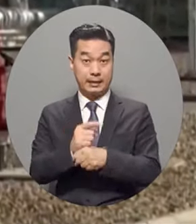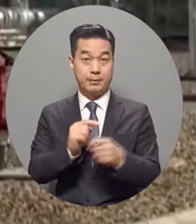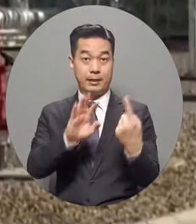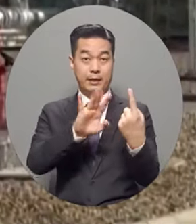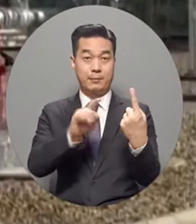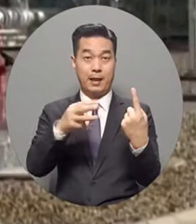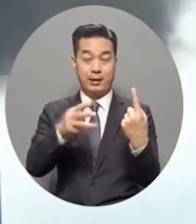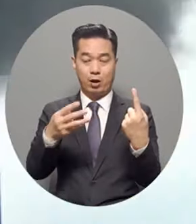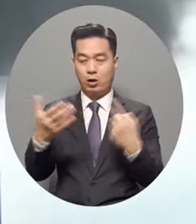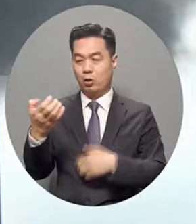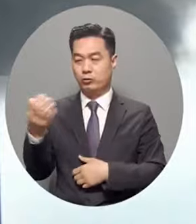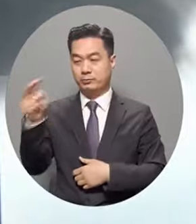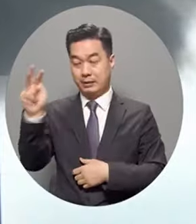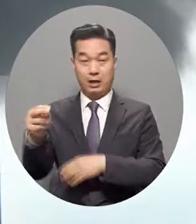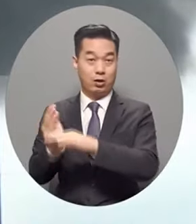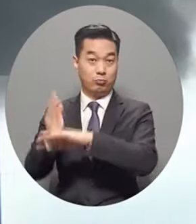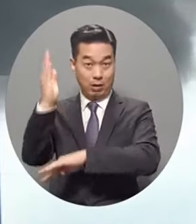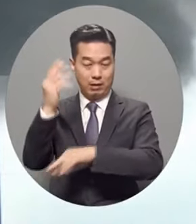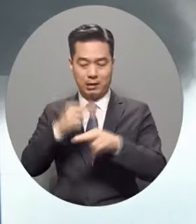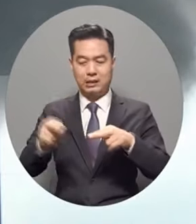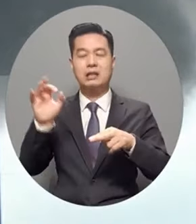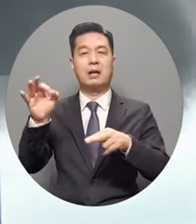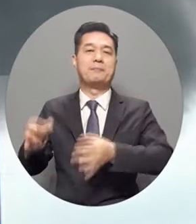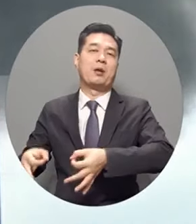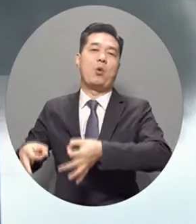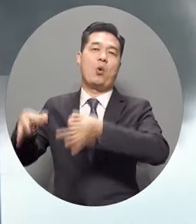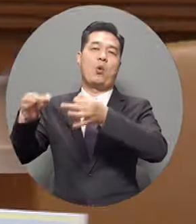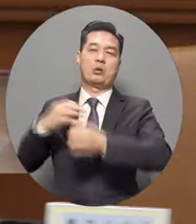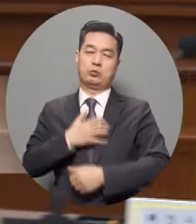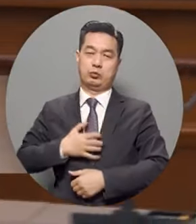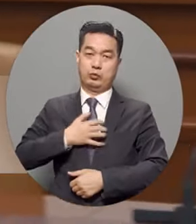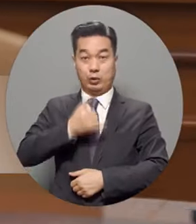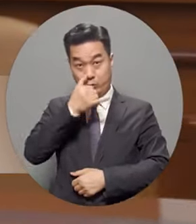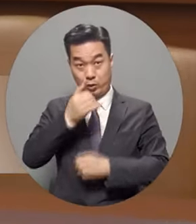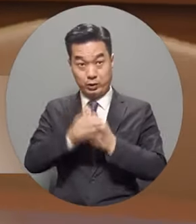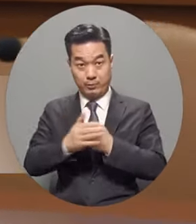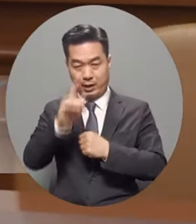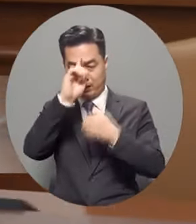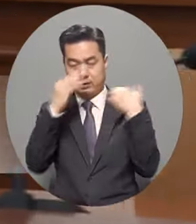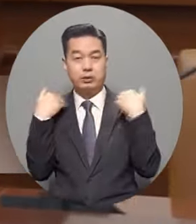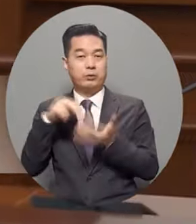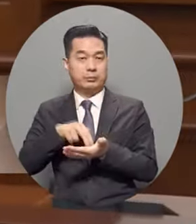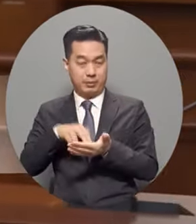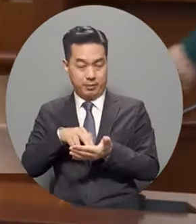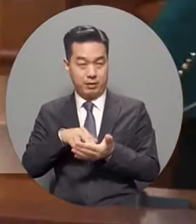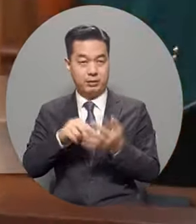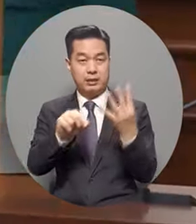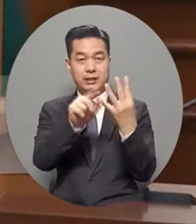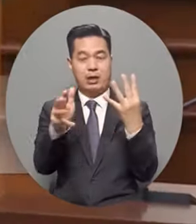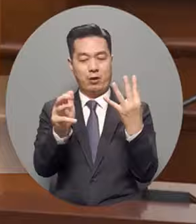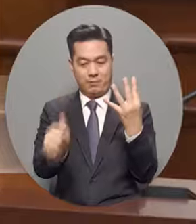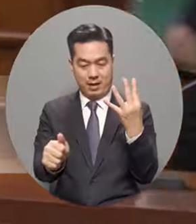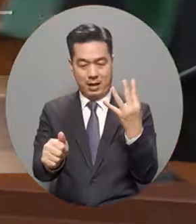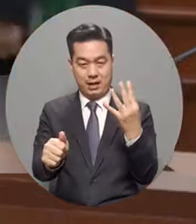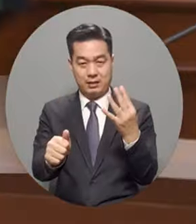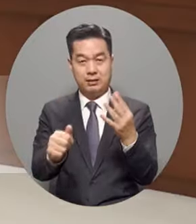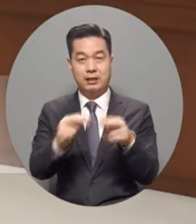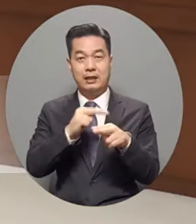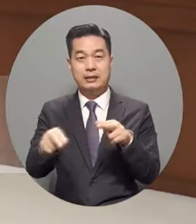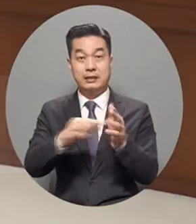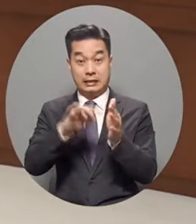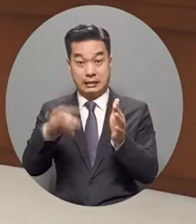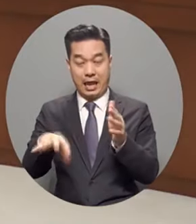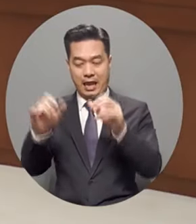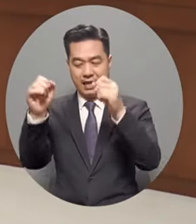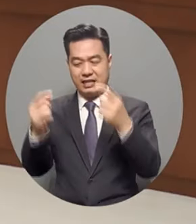달러를 넘어선 국제유가가 더 오를 가능성이 높아지자 정부는 이달말 종류 예정이던 유류세 인하 조치를